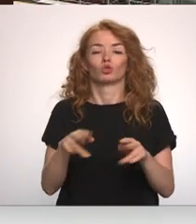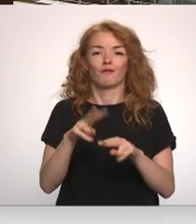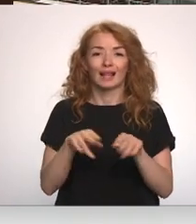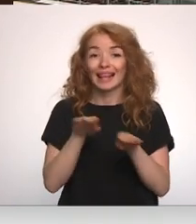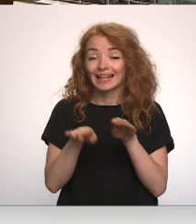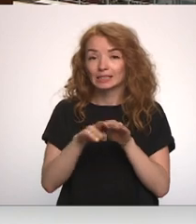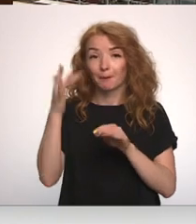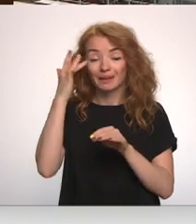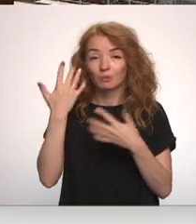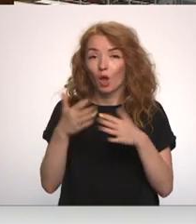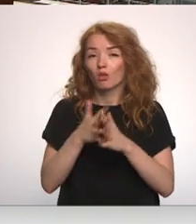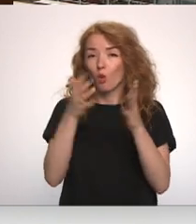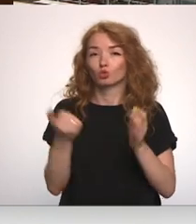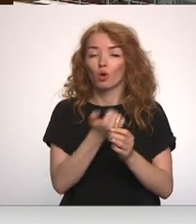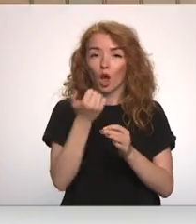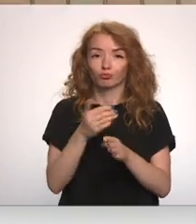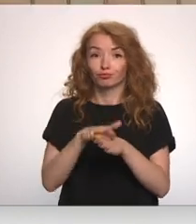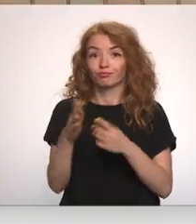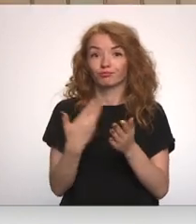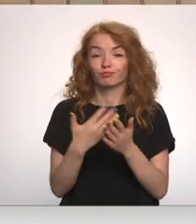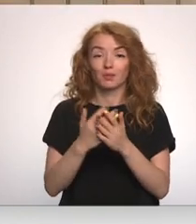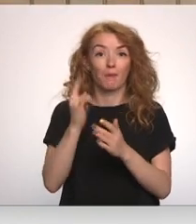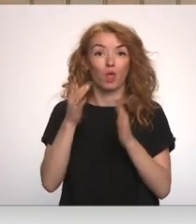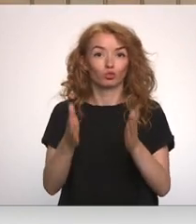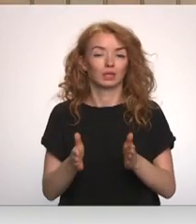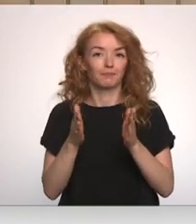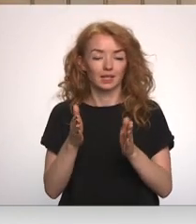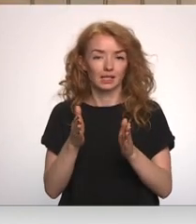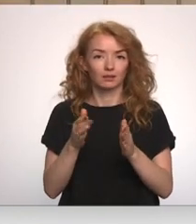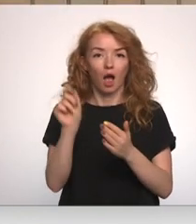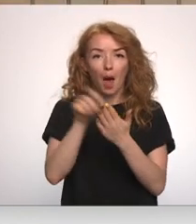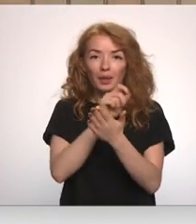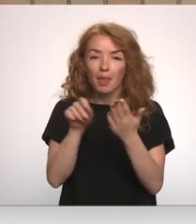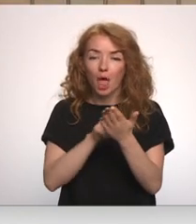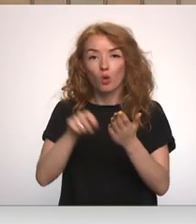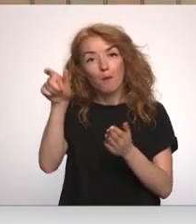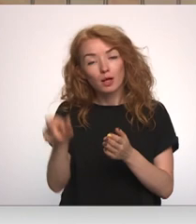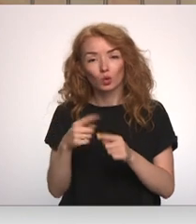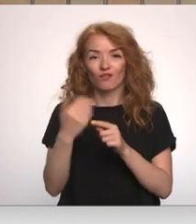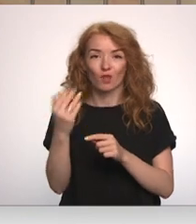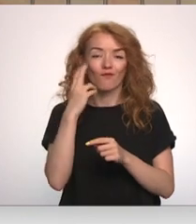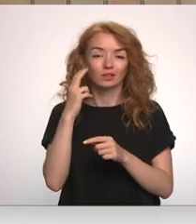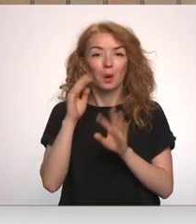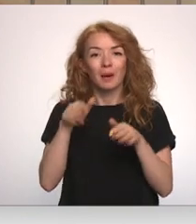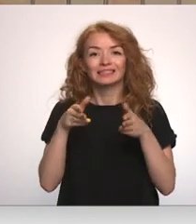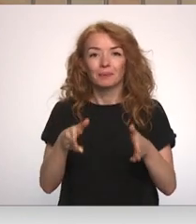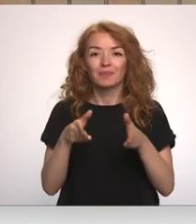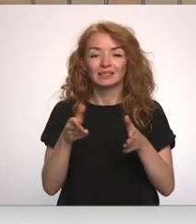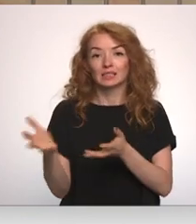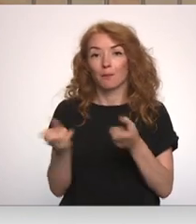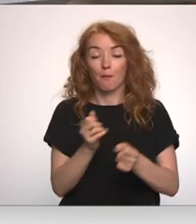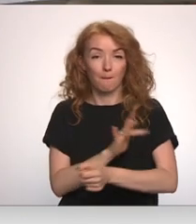Līdzīgus principus jau vairāku gadu garumā īsteno piemēram bērnu slimnīca. Anketējot pacientus un viņu vecākus par slimnīcā